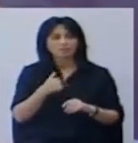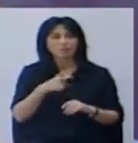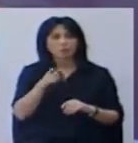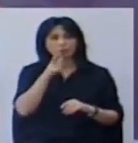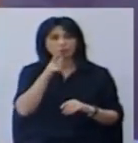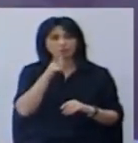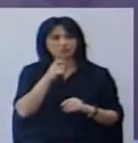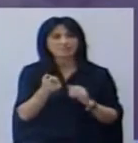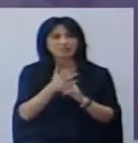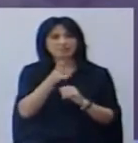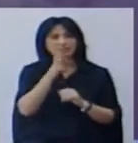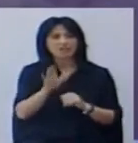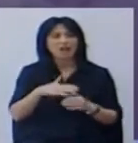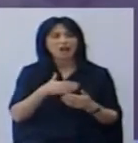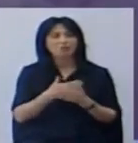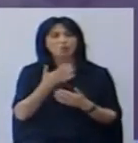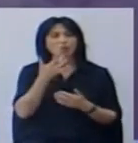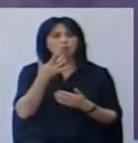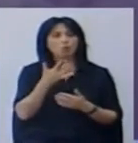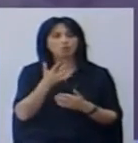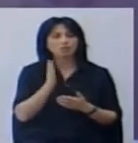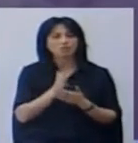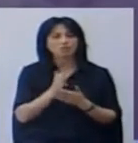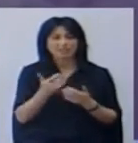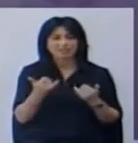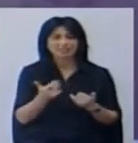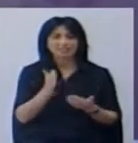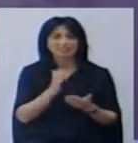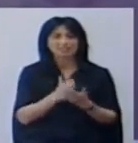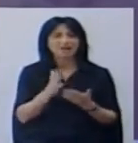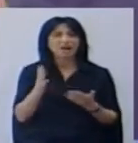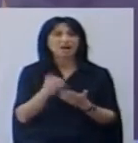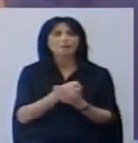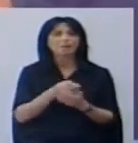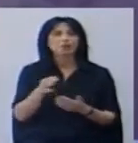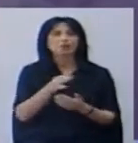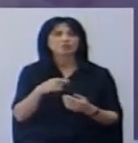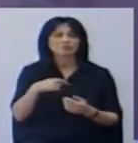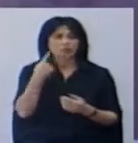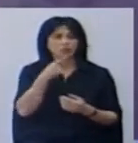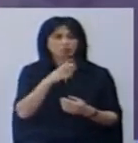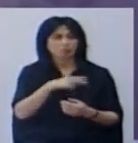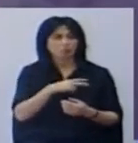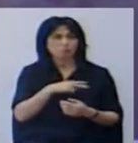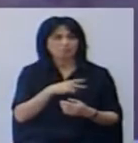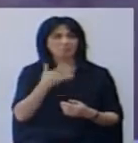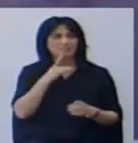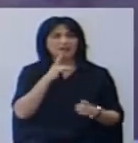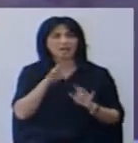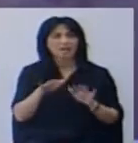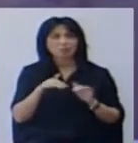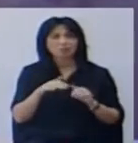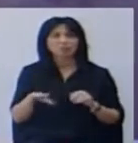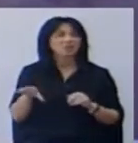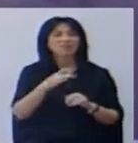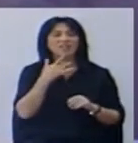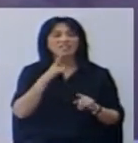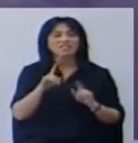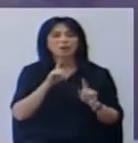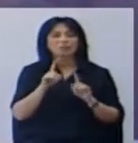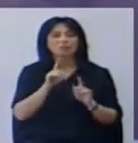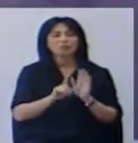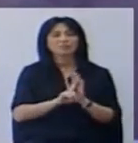ქუთაისში 13 წელი აქტიურ პოლიტიკაში ვარ, მაგრამ დღეს ვარ გამარჯვების ოლქის მაჟორიტარი დეპუტატი საკრებულოში და ყველა საკრებულოს